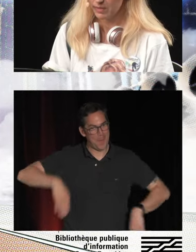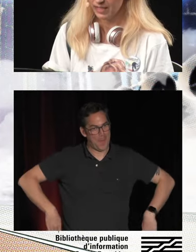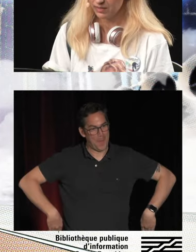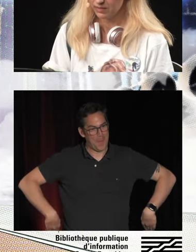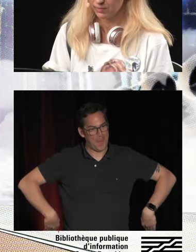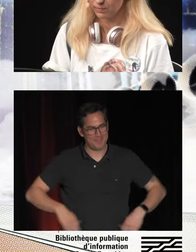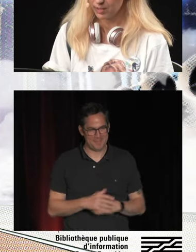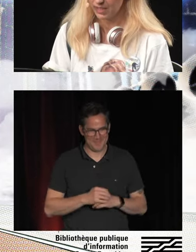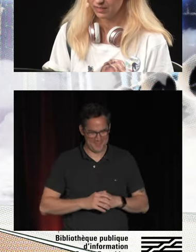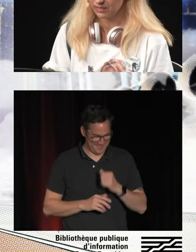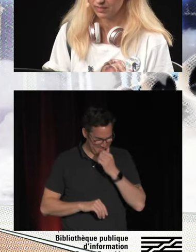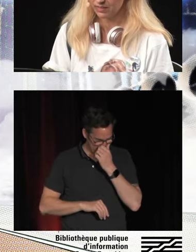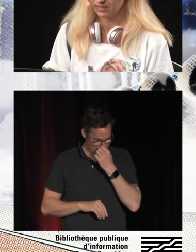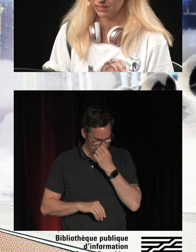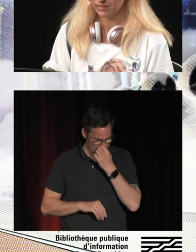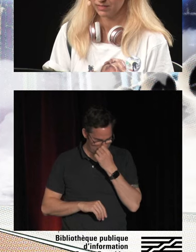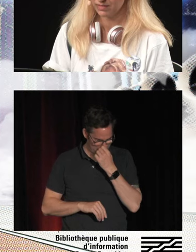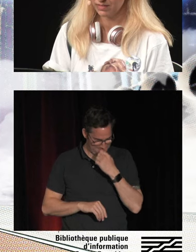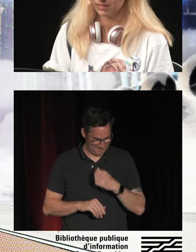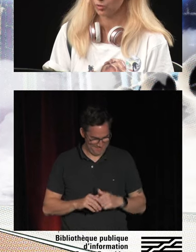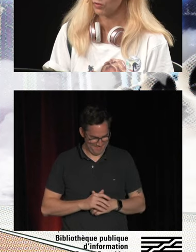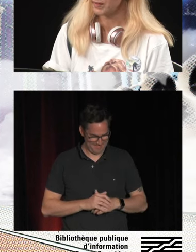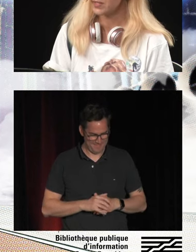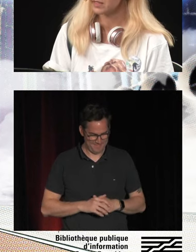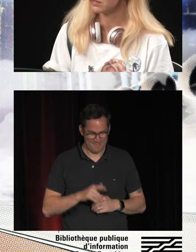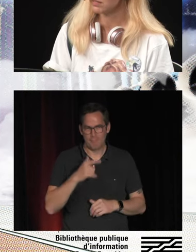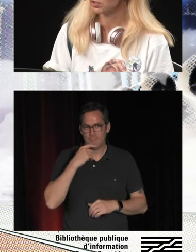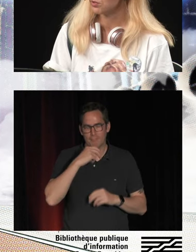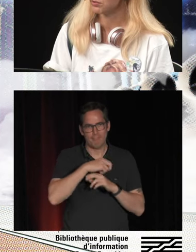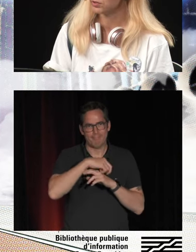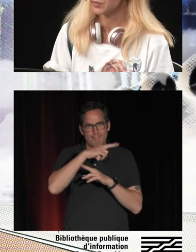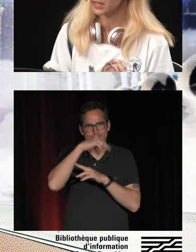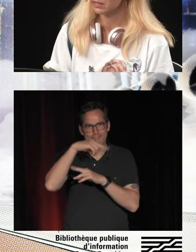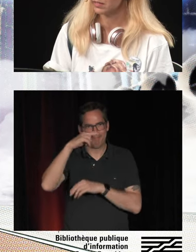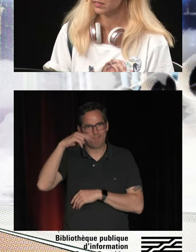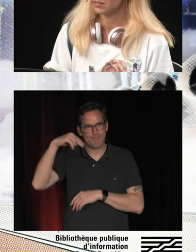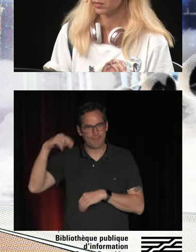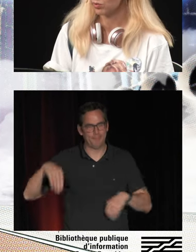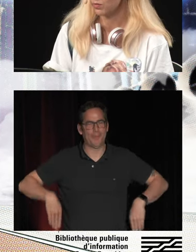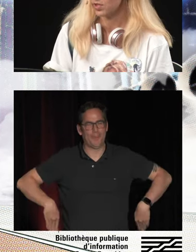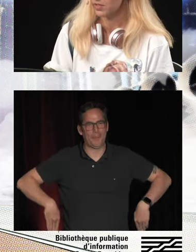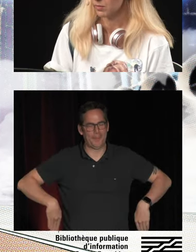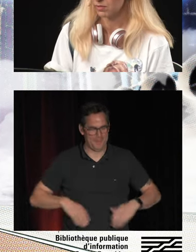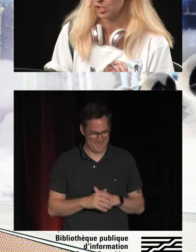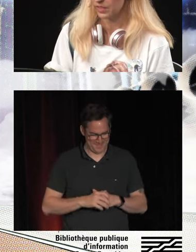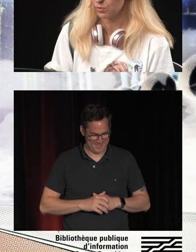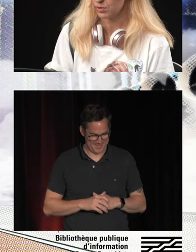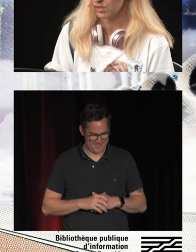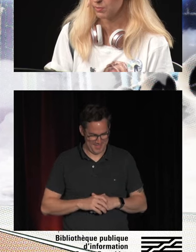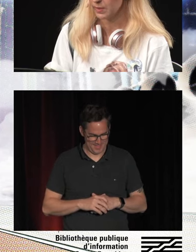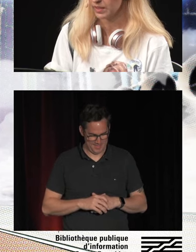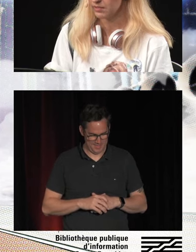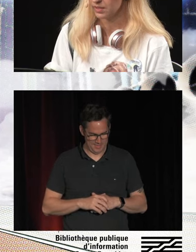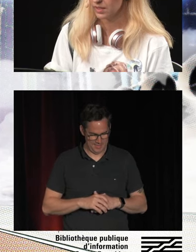c'est trop bien! Voilà! Donc on va passer le reste du niveau comme ça, sauf si évidemment j'atterris